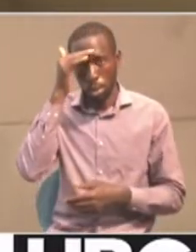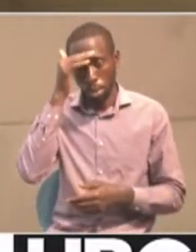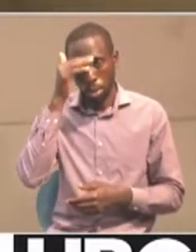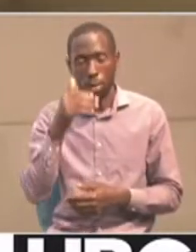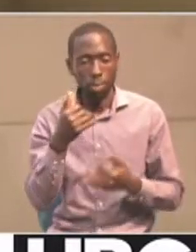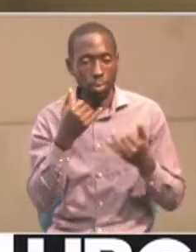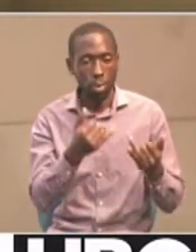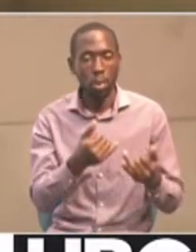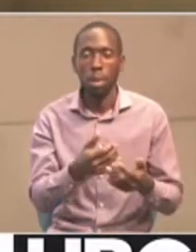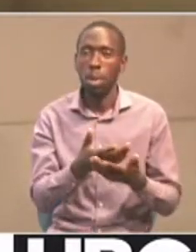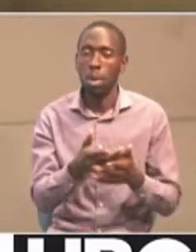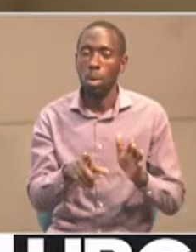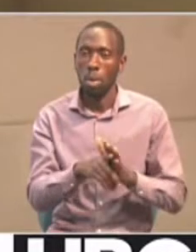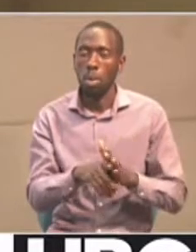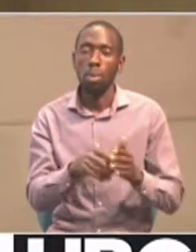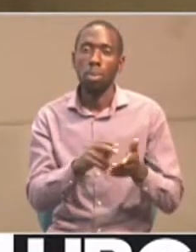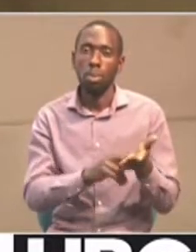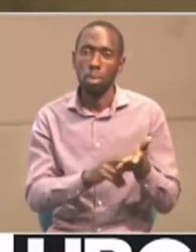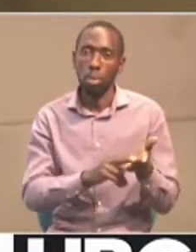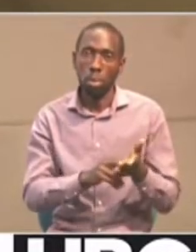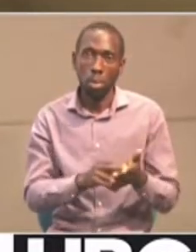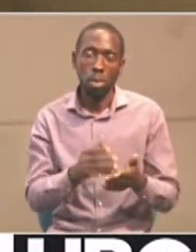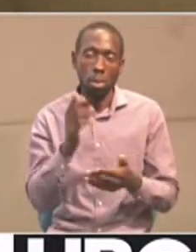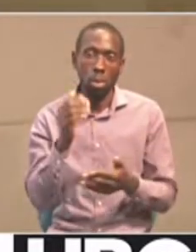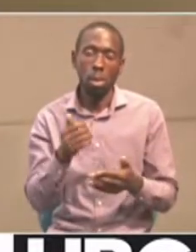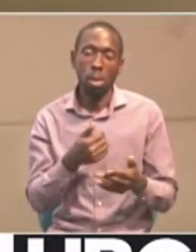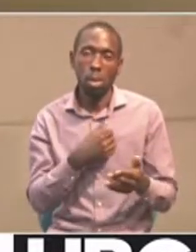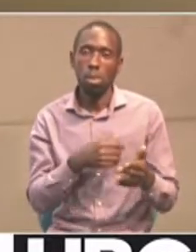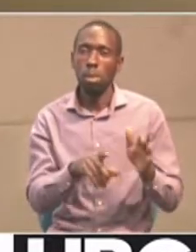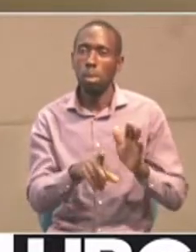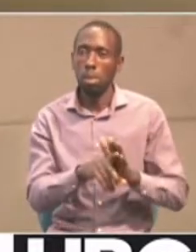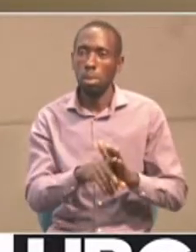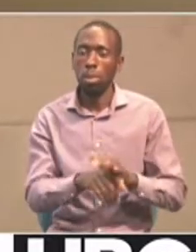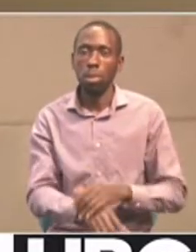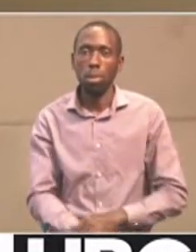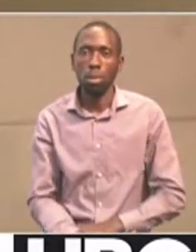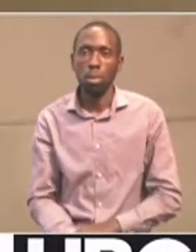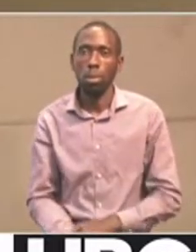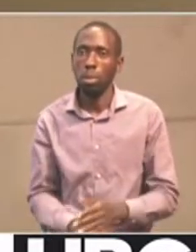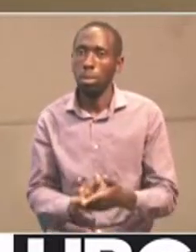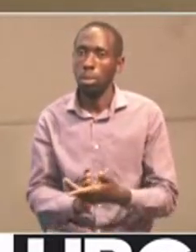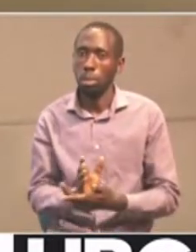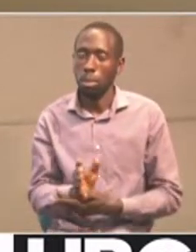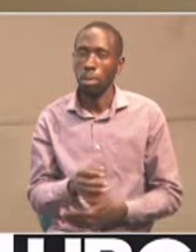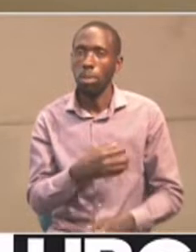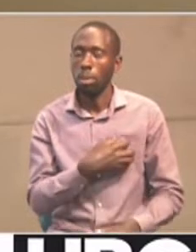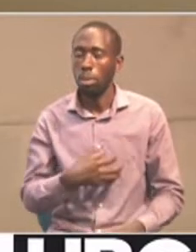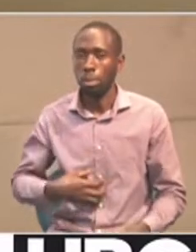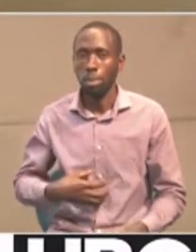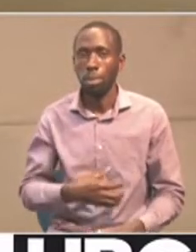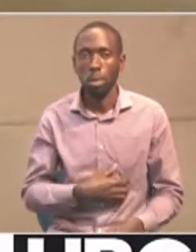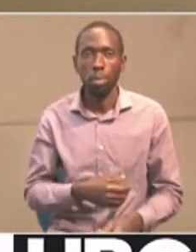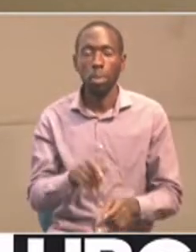kuvunaanibwa kubanga etteeka weeriri. Kituufu amagye g'abantu nga